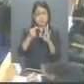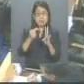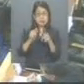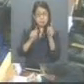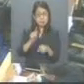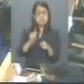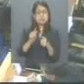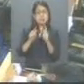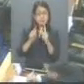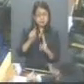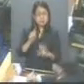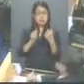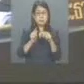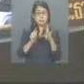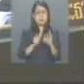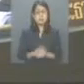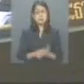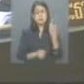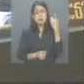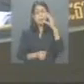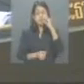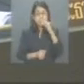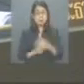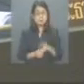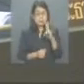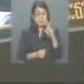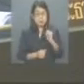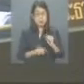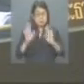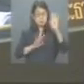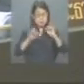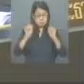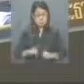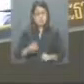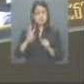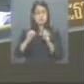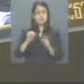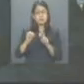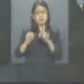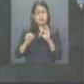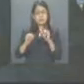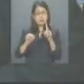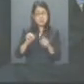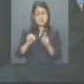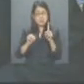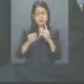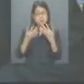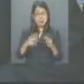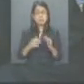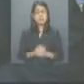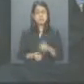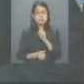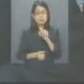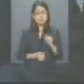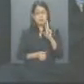ครับโดยเมื่อกลางดึกวานนี้นะครับรัฐสภาลงมติเห็นชอบมาตรา 291/1 ให้สสร.มาจาก2ระ